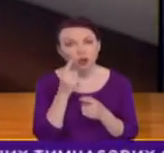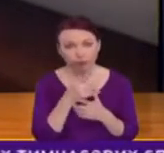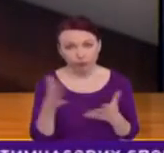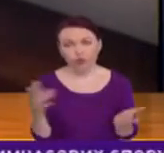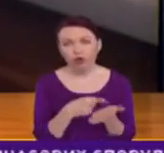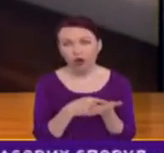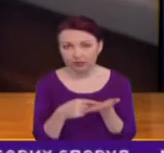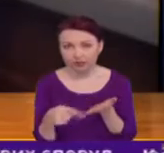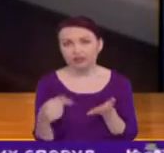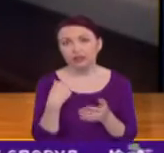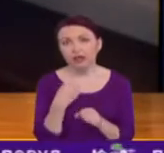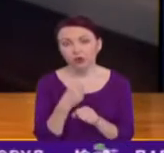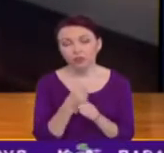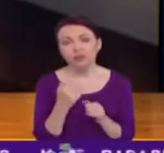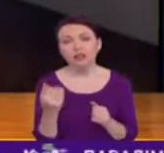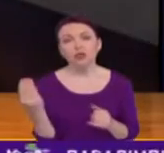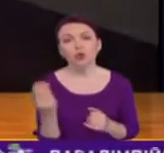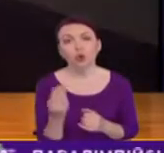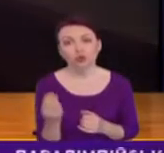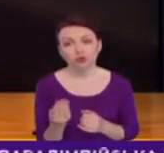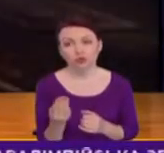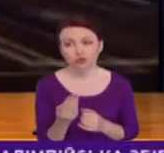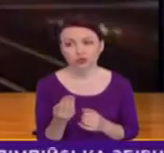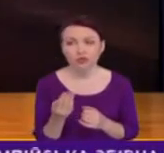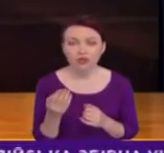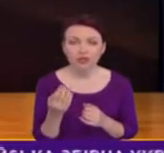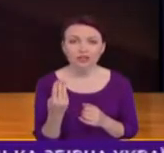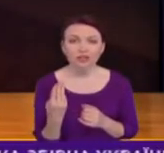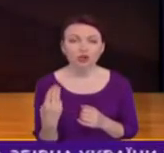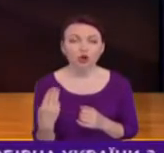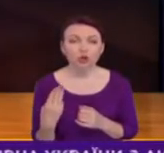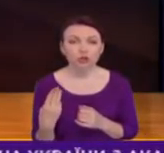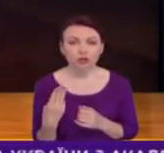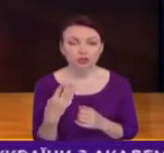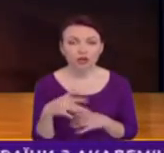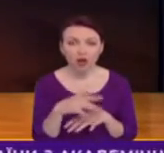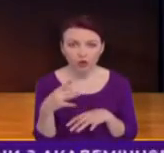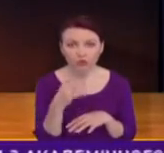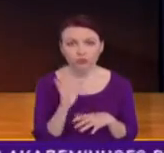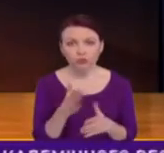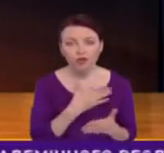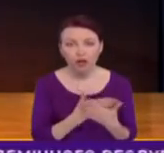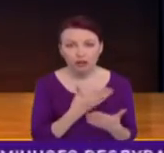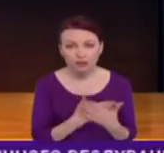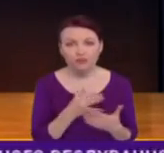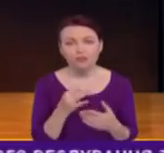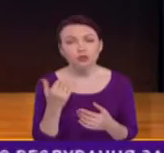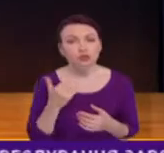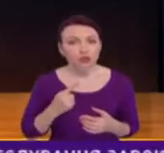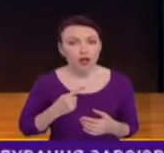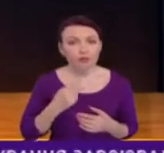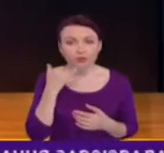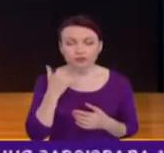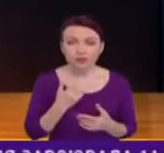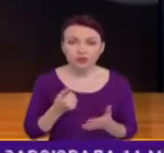пана Сергія я роблю для троєщинців. Будь ласка, Троєщина, будьте активні. Ми чекаємо на дзвінки і до нас. Будь ласка,